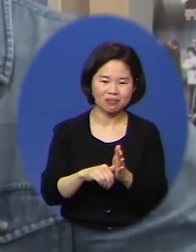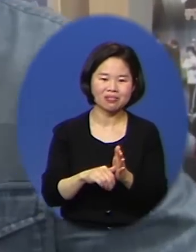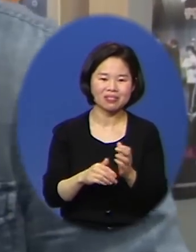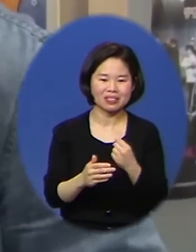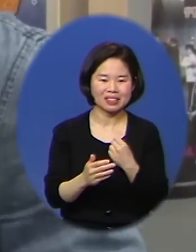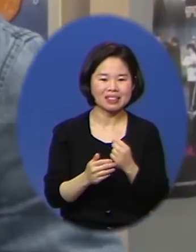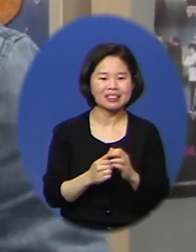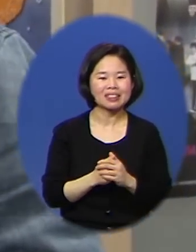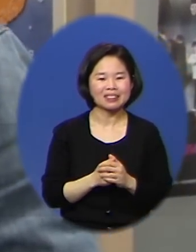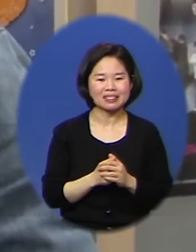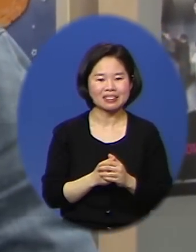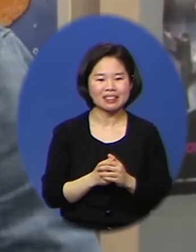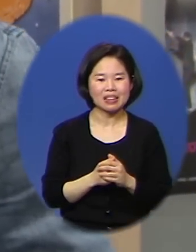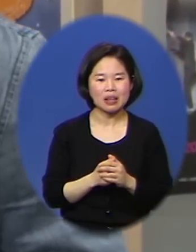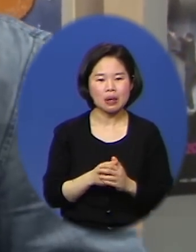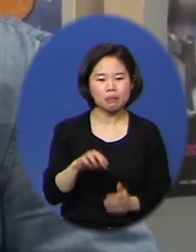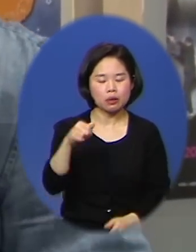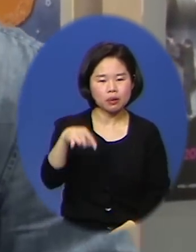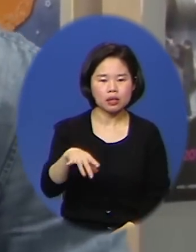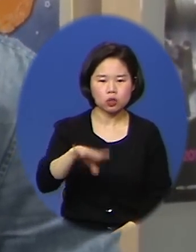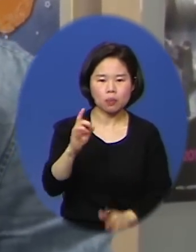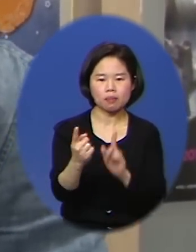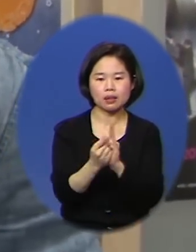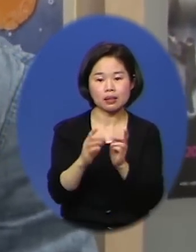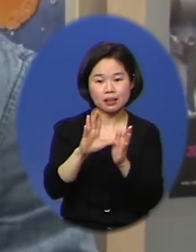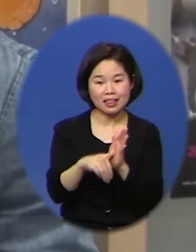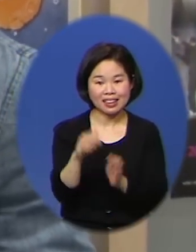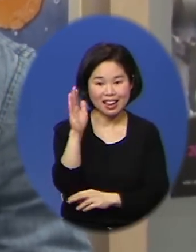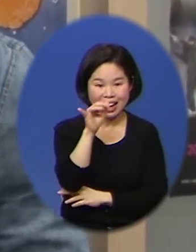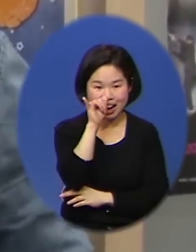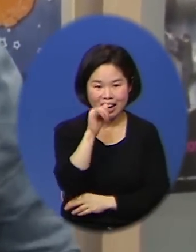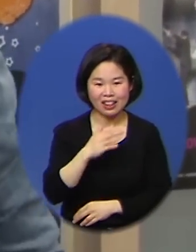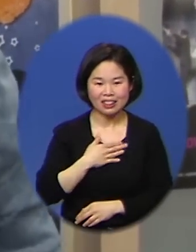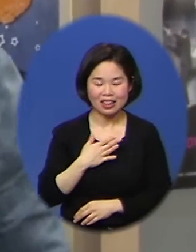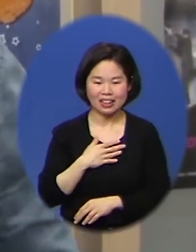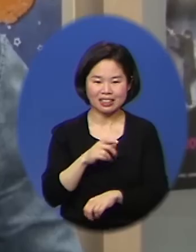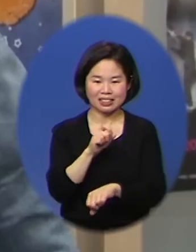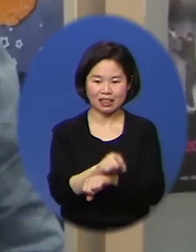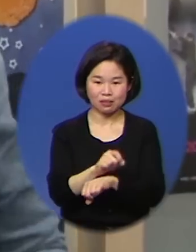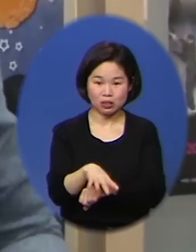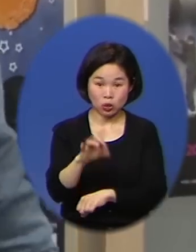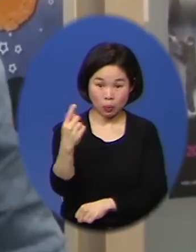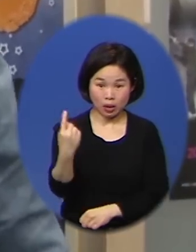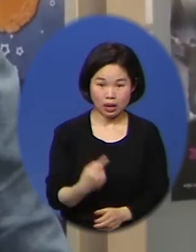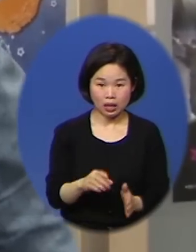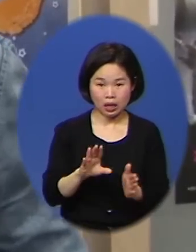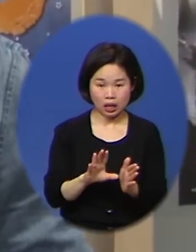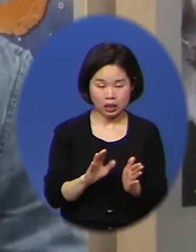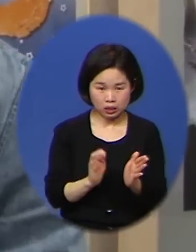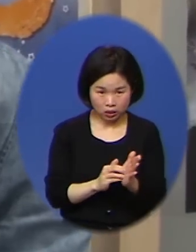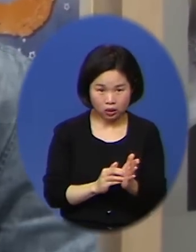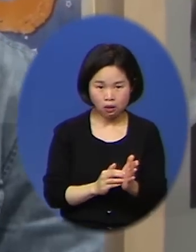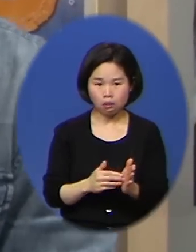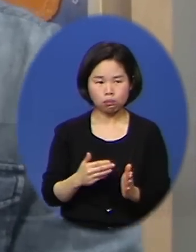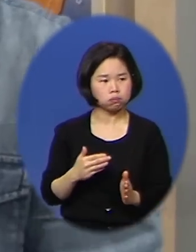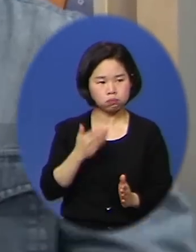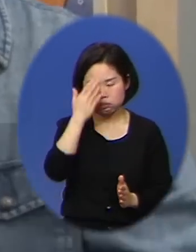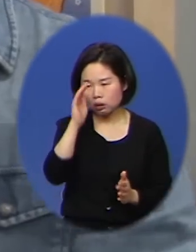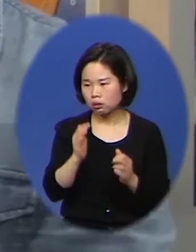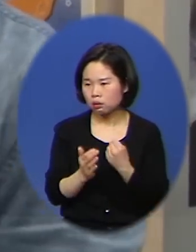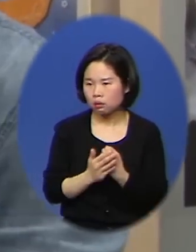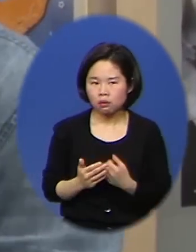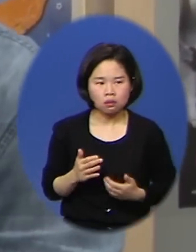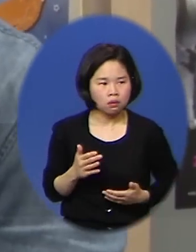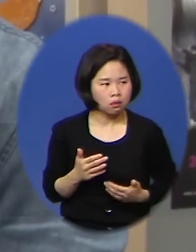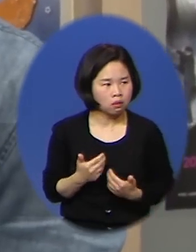어떠셨어요? 제가 민이 형 처음 만났을 때 에피소드가 있어요. 제가 사무실에 이제 처음 왔거든요. 어색하잖아요. 아는 사람도 없고. 그래서 되게